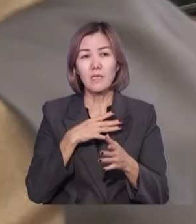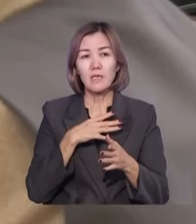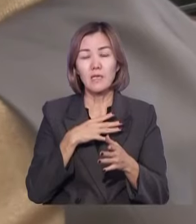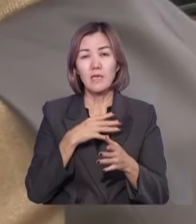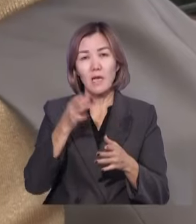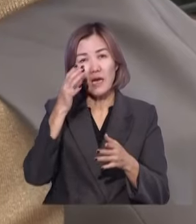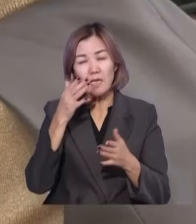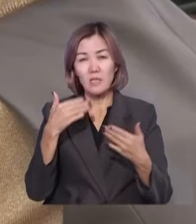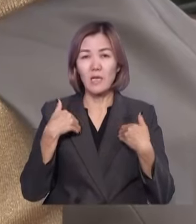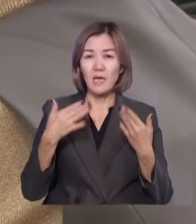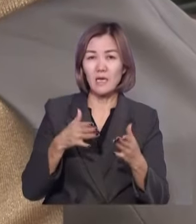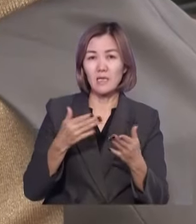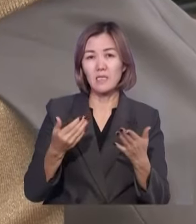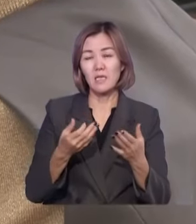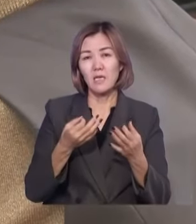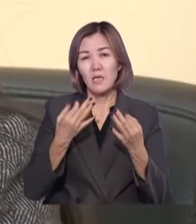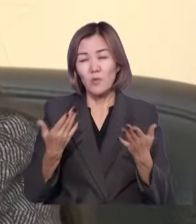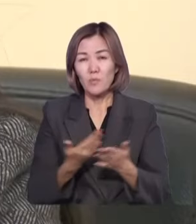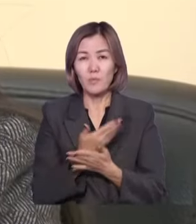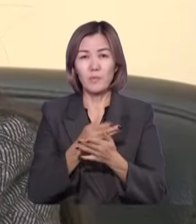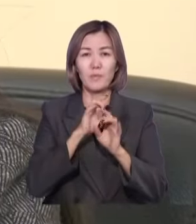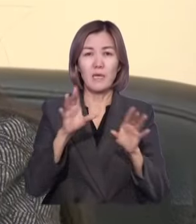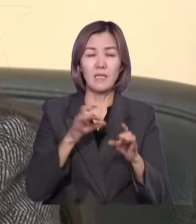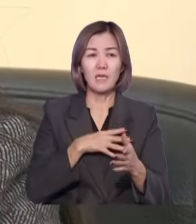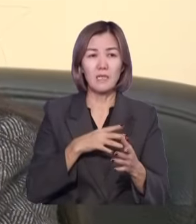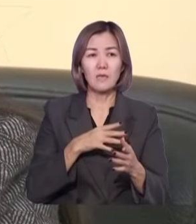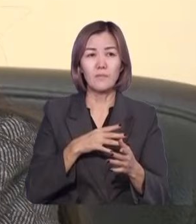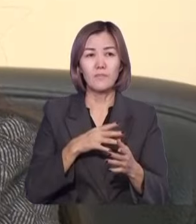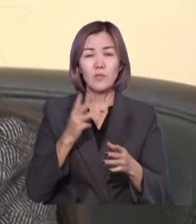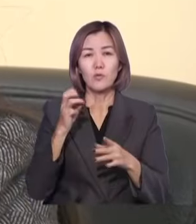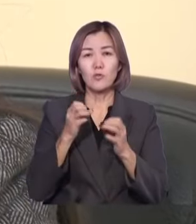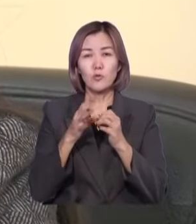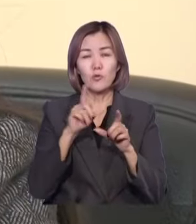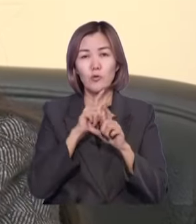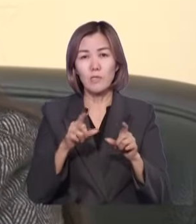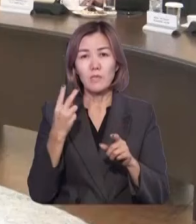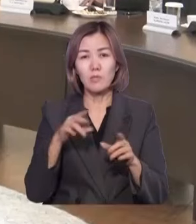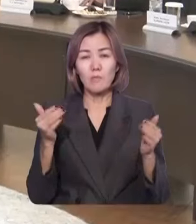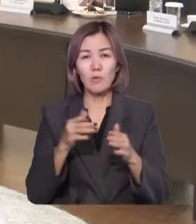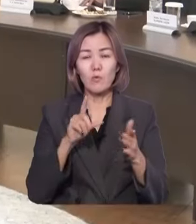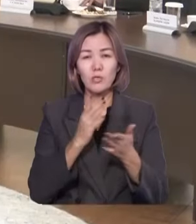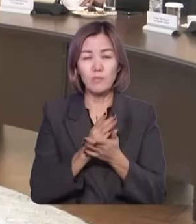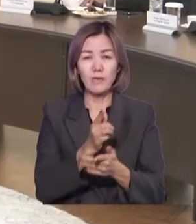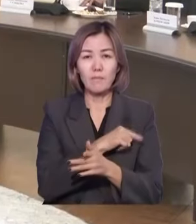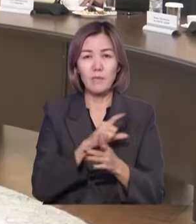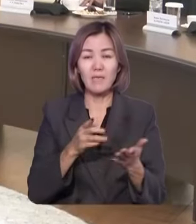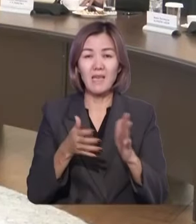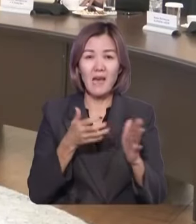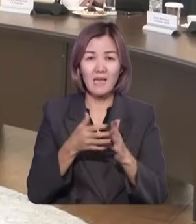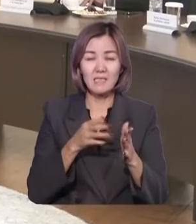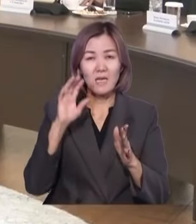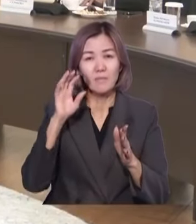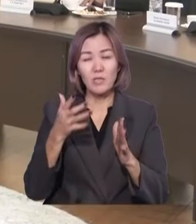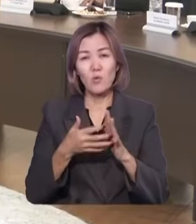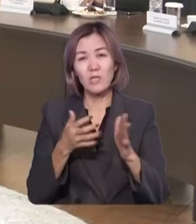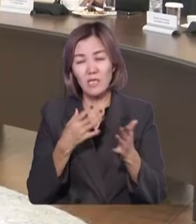ақыл айтудан аса алмайды. Аймақта 314 мектеп, 20 колледж бар. Әр бірінде бір-бір медбикеден аз,